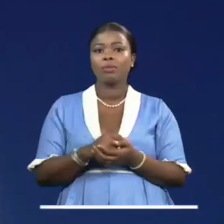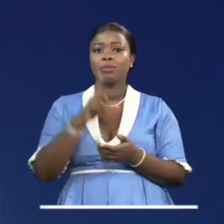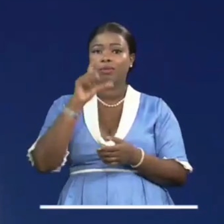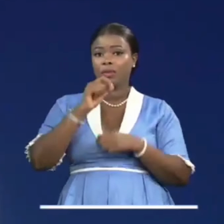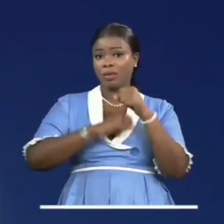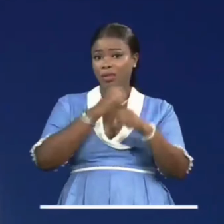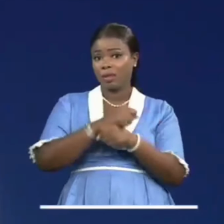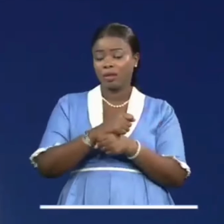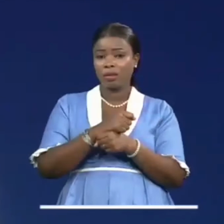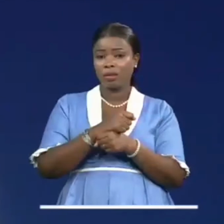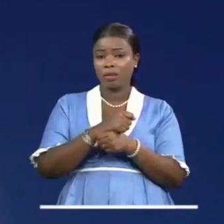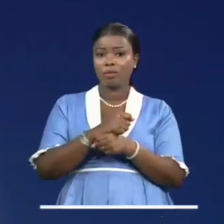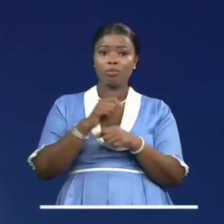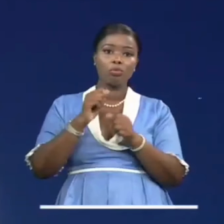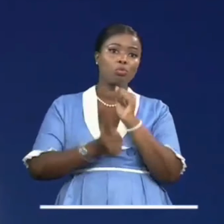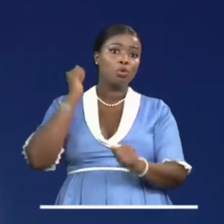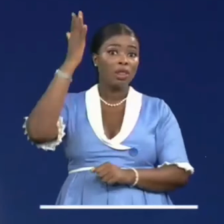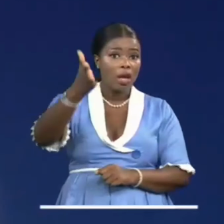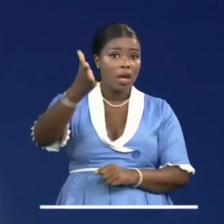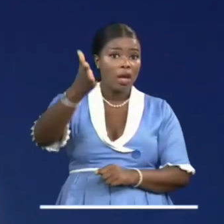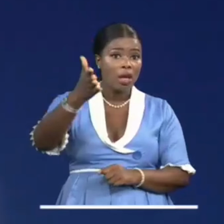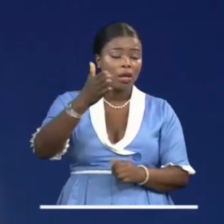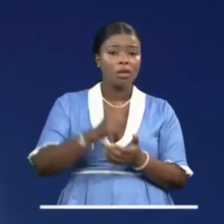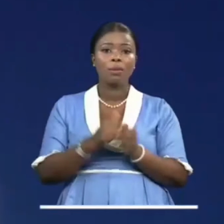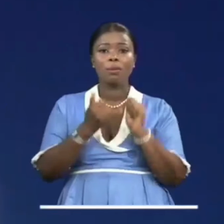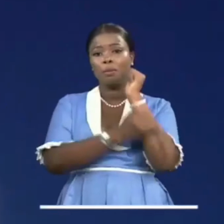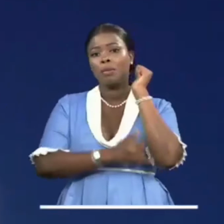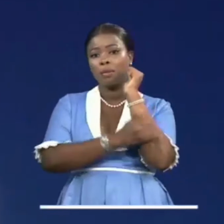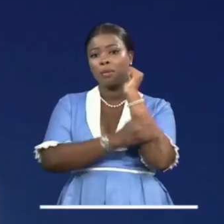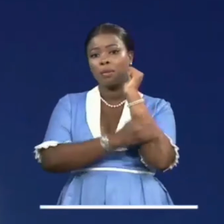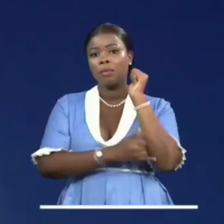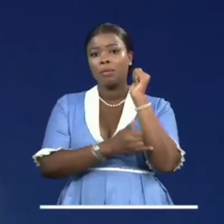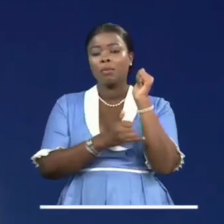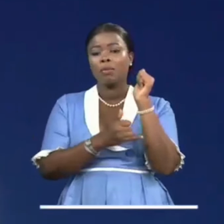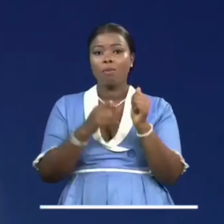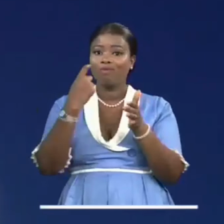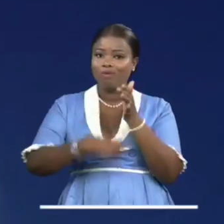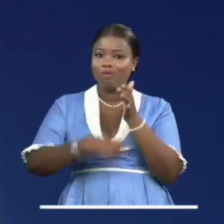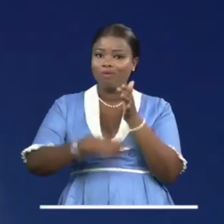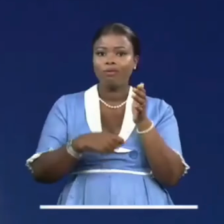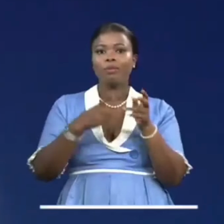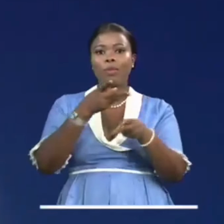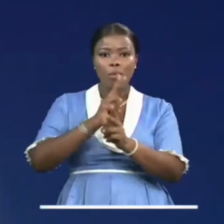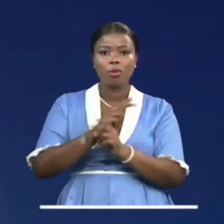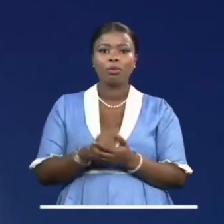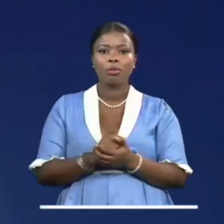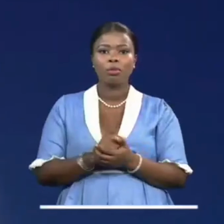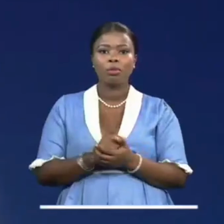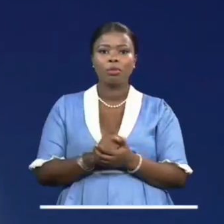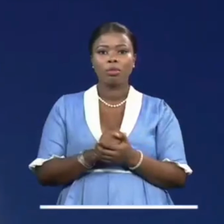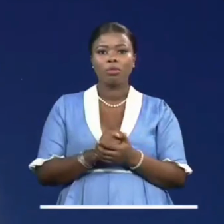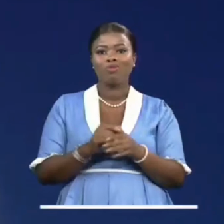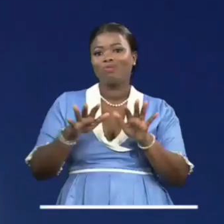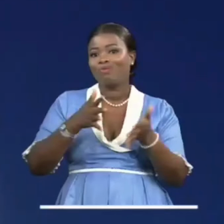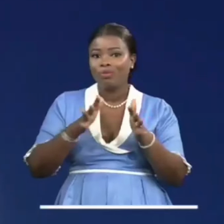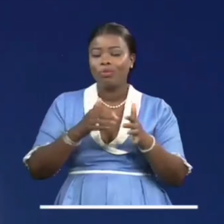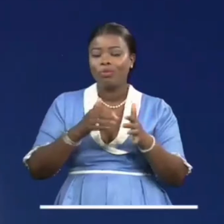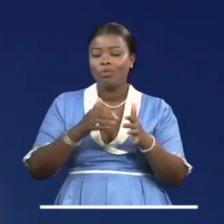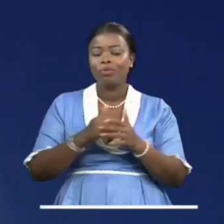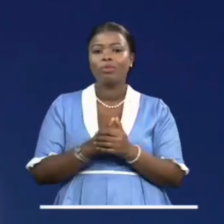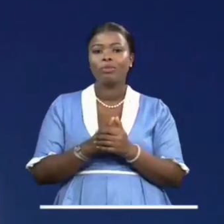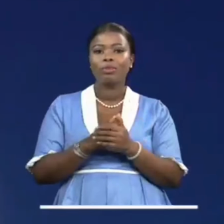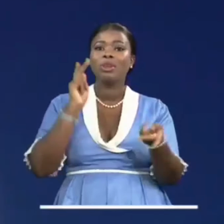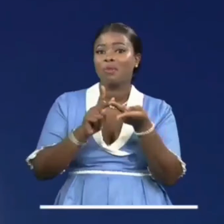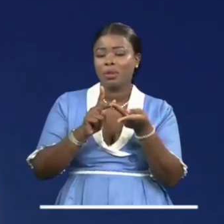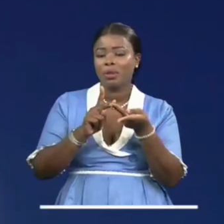le Sénégal est passé d'un pays à risque très faible de surendettement à un pays à risque modéré ce qui signifie effectivement que